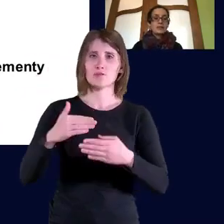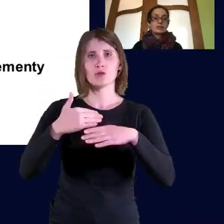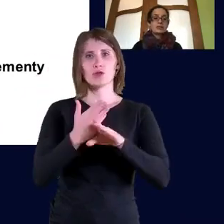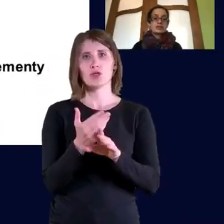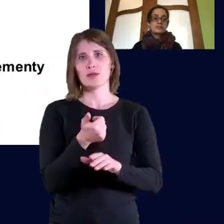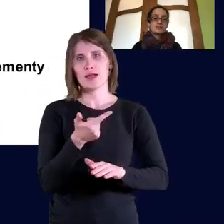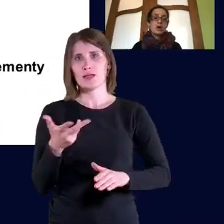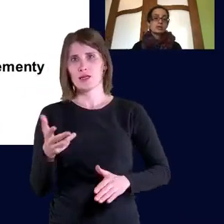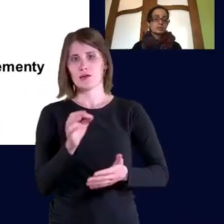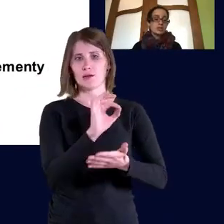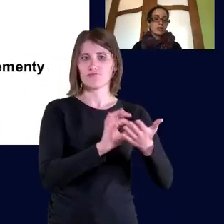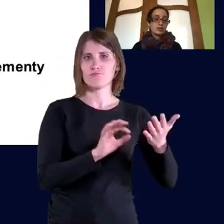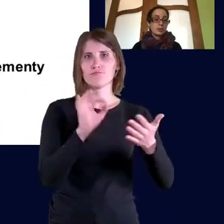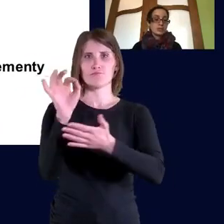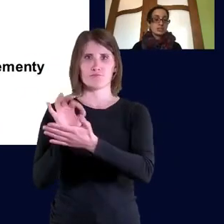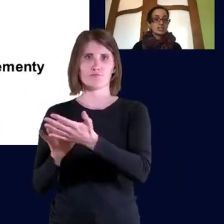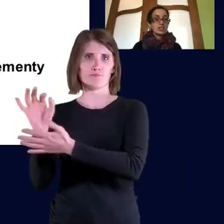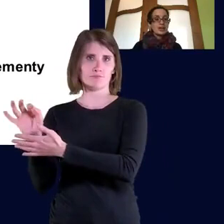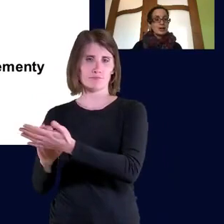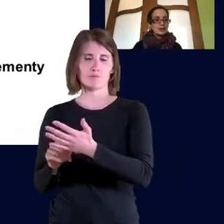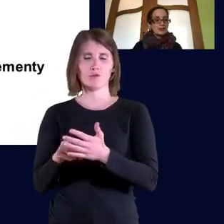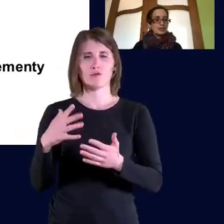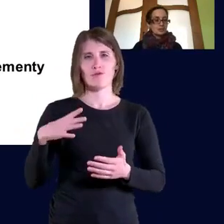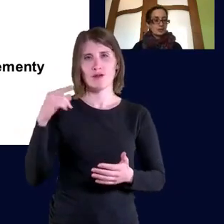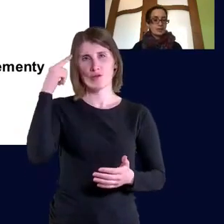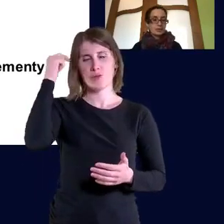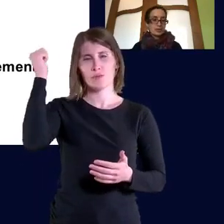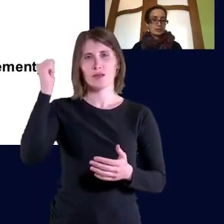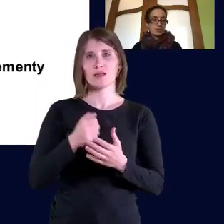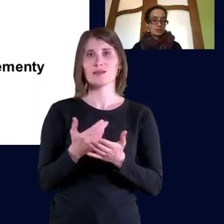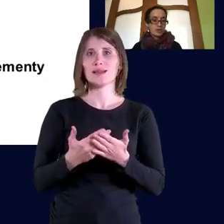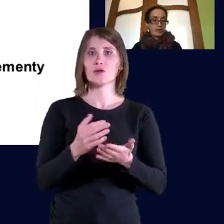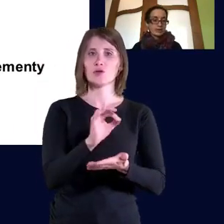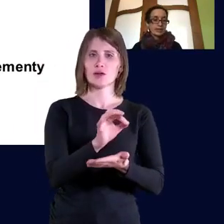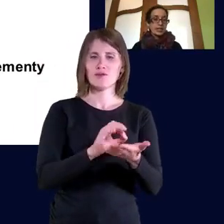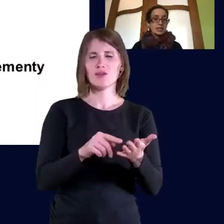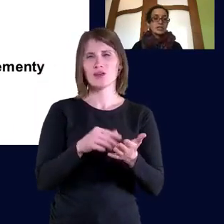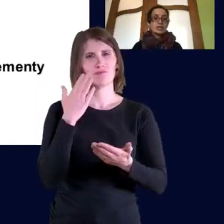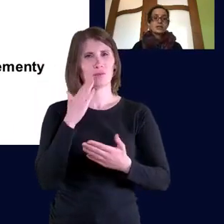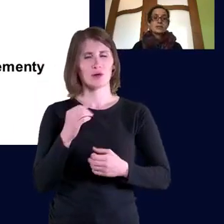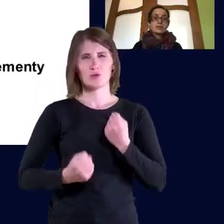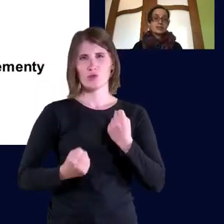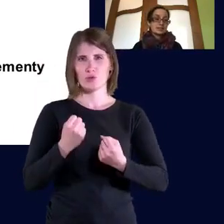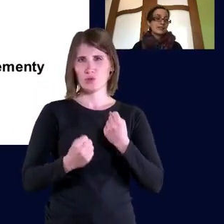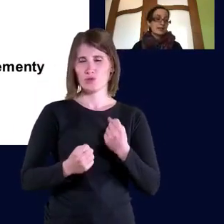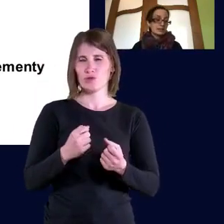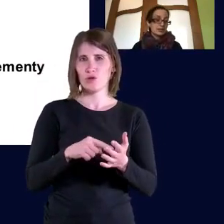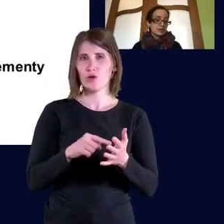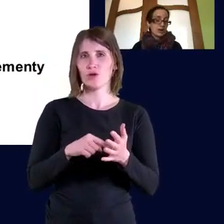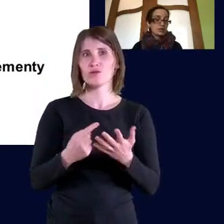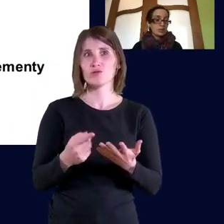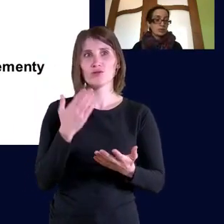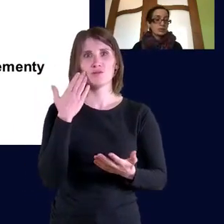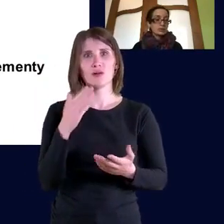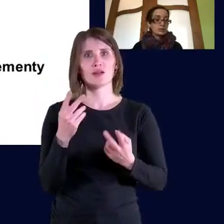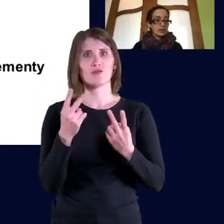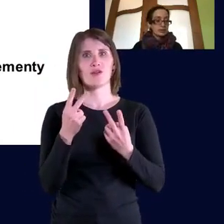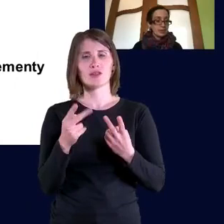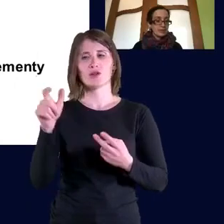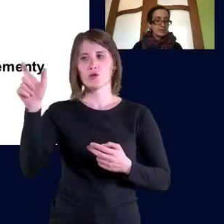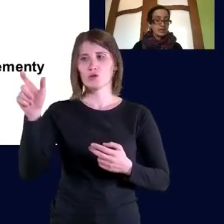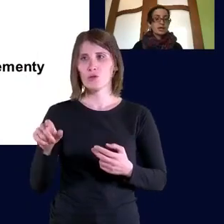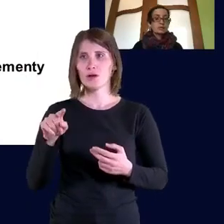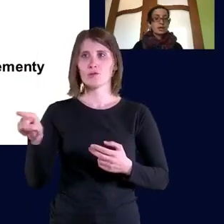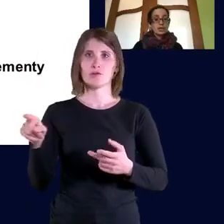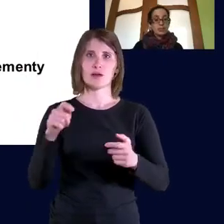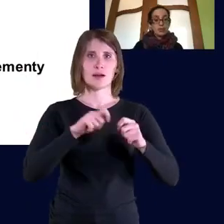Więc o tym też warto pamiętać także grafiki są naprawdę bardzo skomplikowane i bezcenna jest rola osoby właśnie